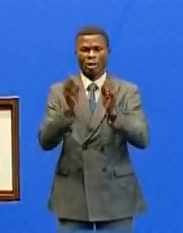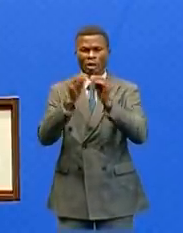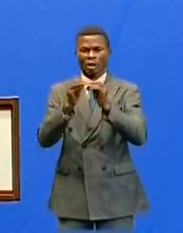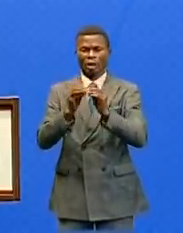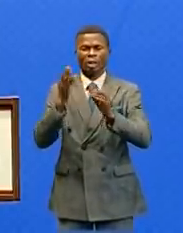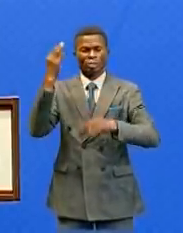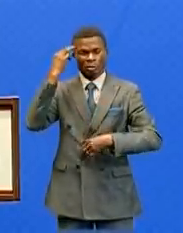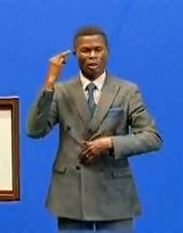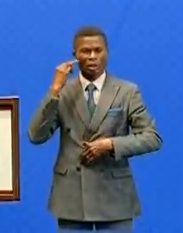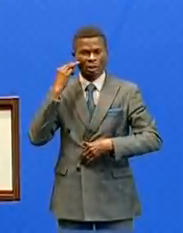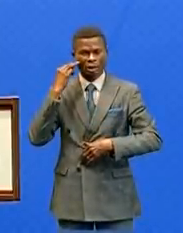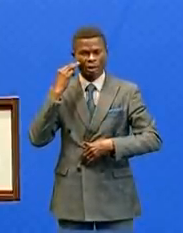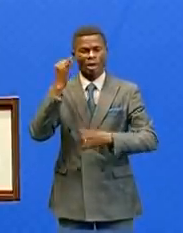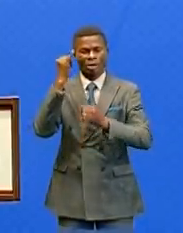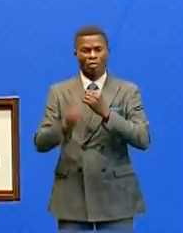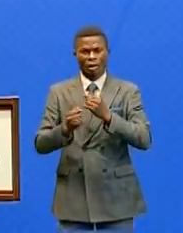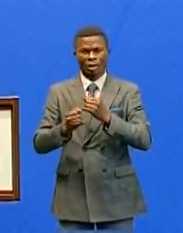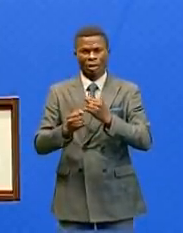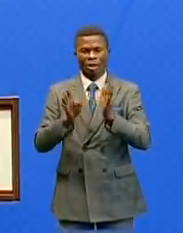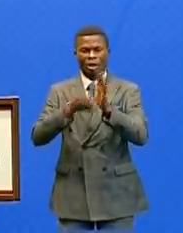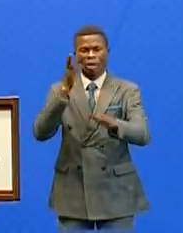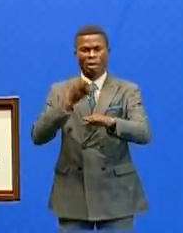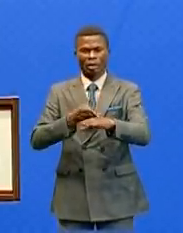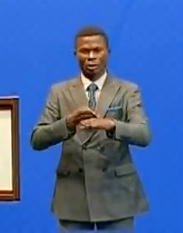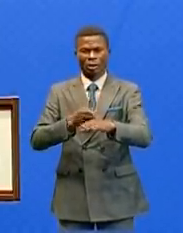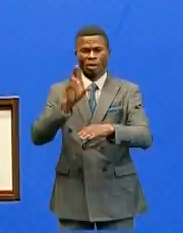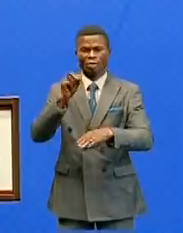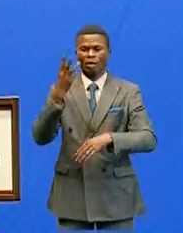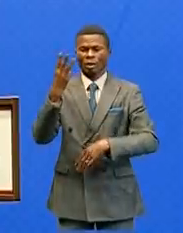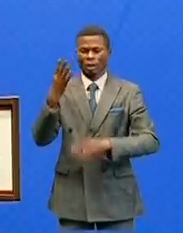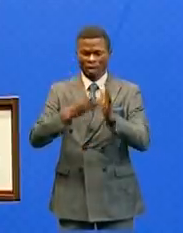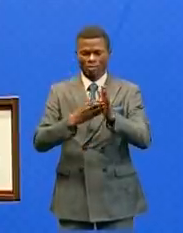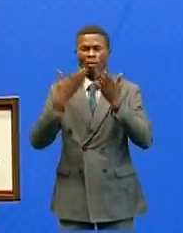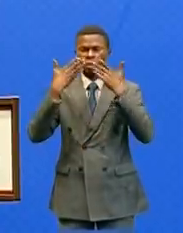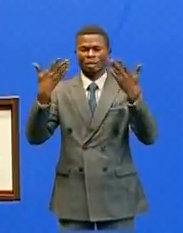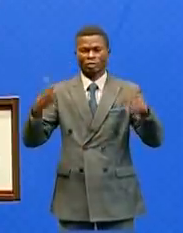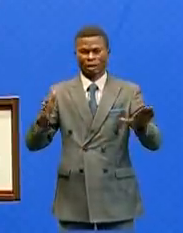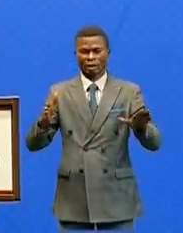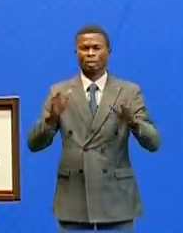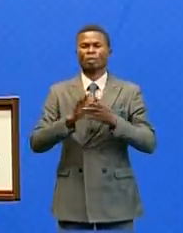Conseil des ministres a pris fin à 14h29. Je vous remercie.